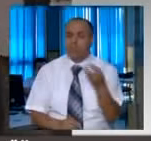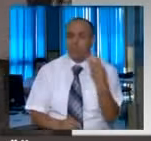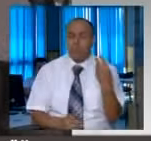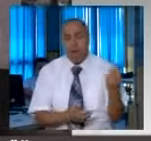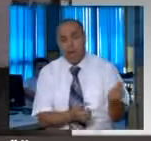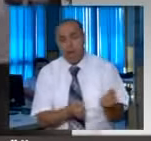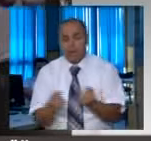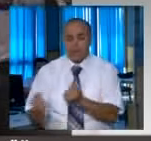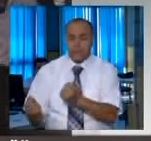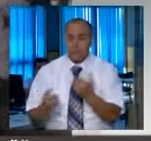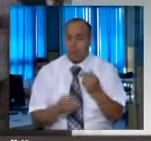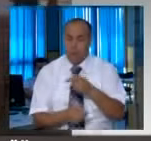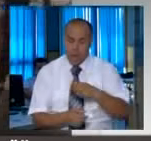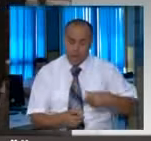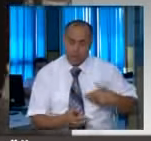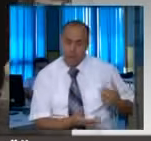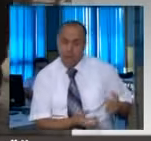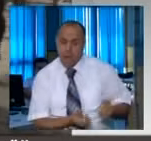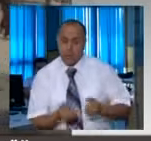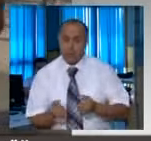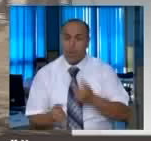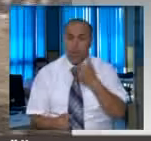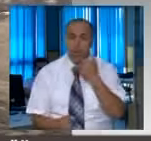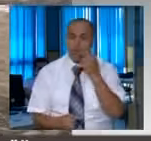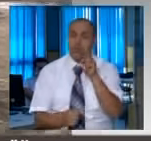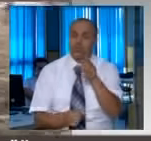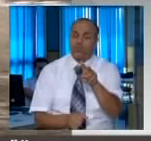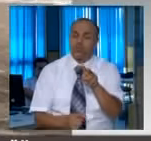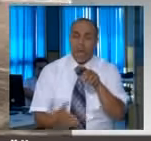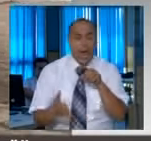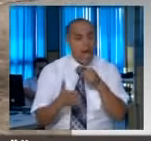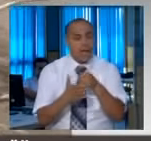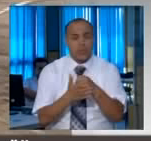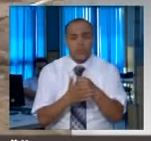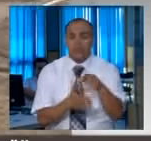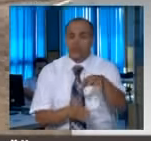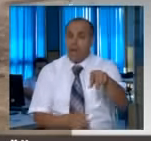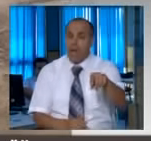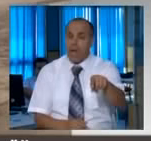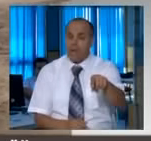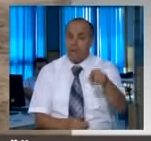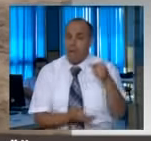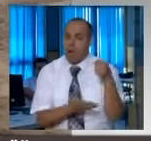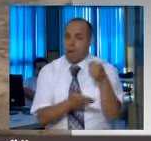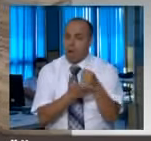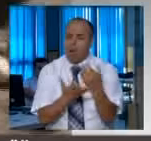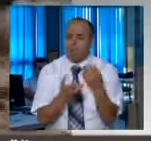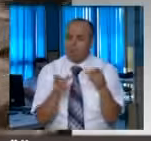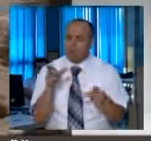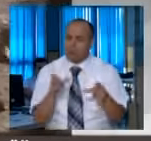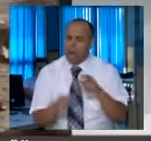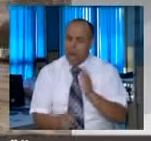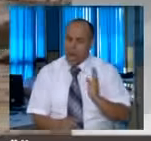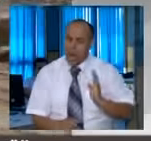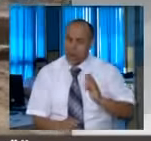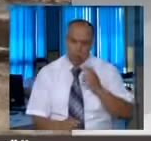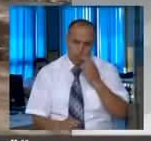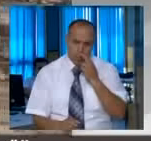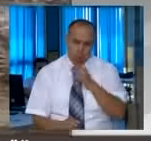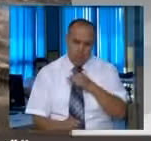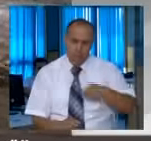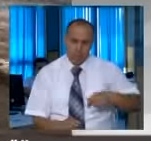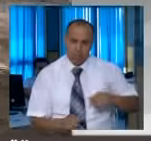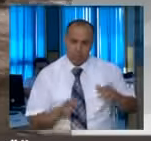الحمايه المدنيه والحرس الوطني، ويشهد مكان الحادث بالجهه تعزيزات مكثفة من الجيش والأمن